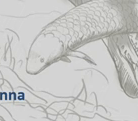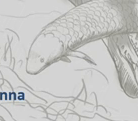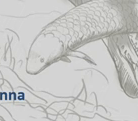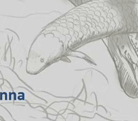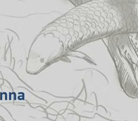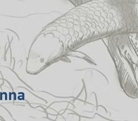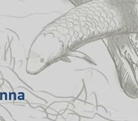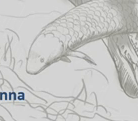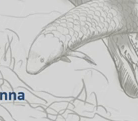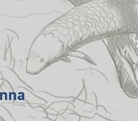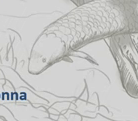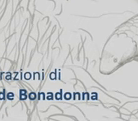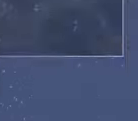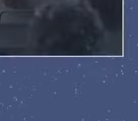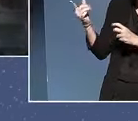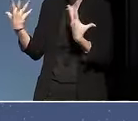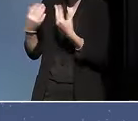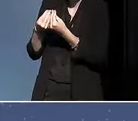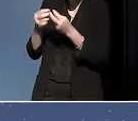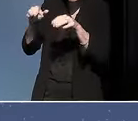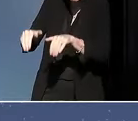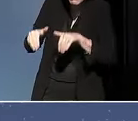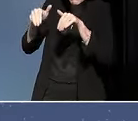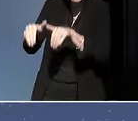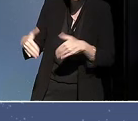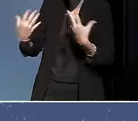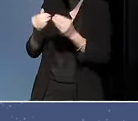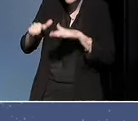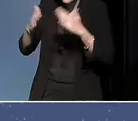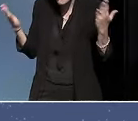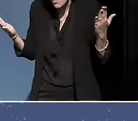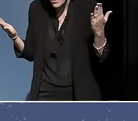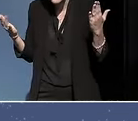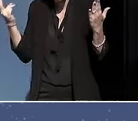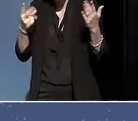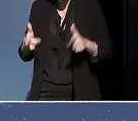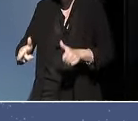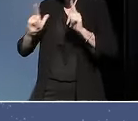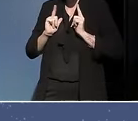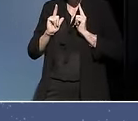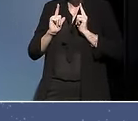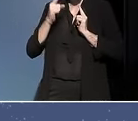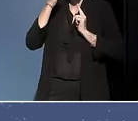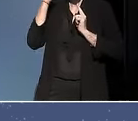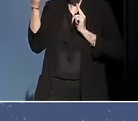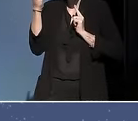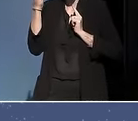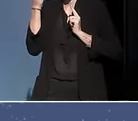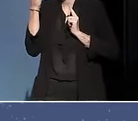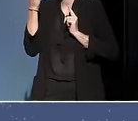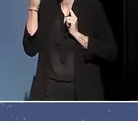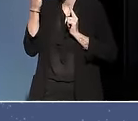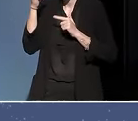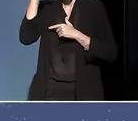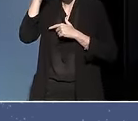particolari che abbiamo trovato poi insieme che ci hanno fatto cambiare un pochino le idee su quello che era la